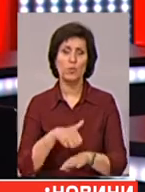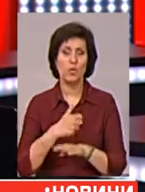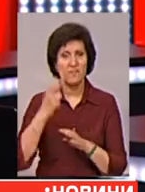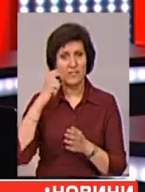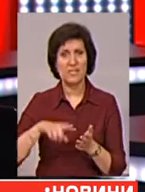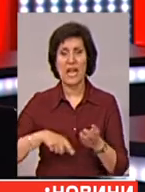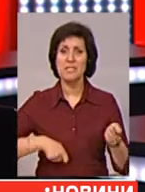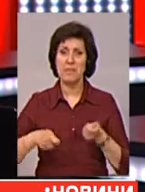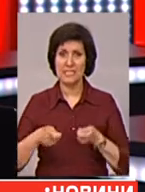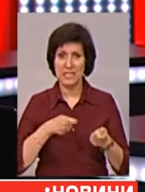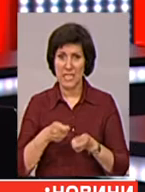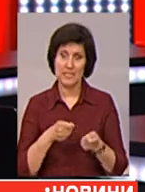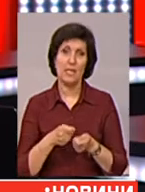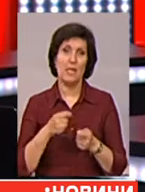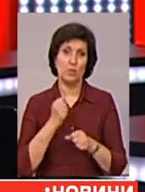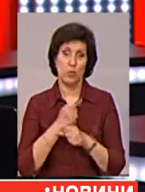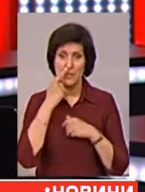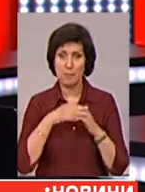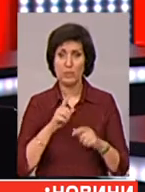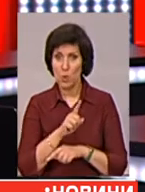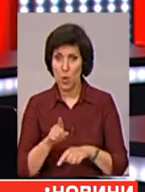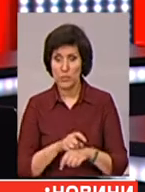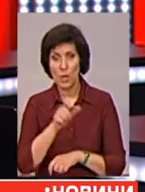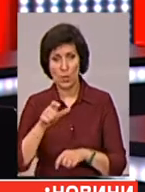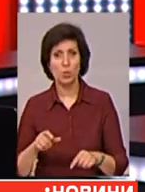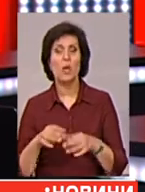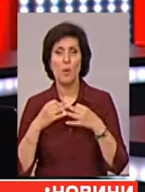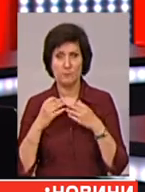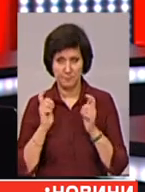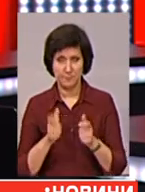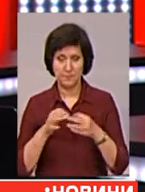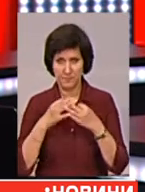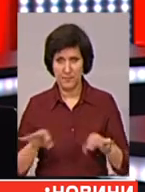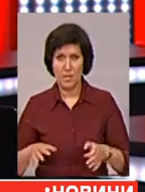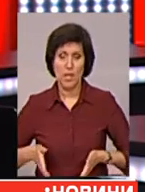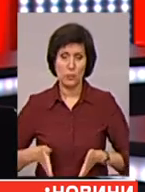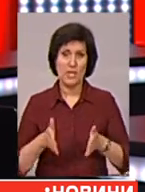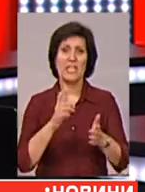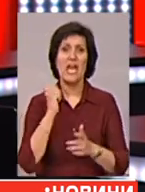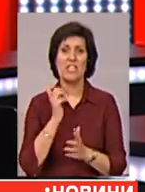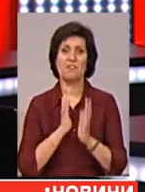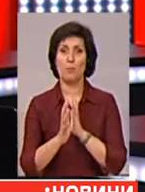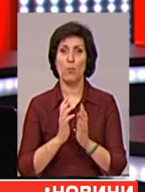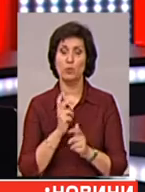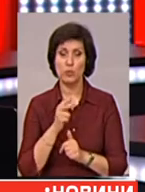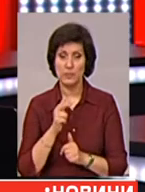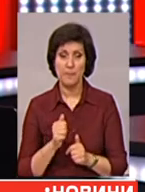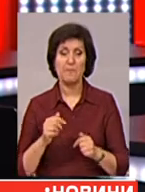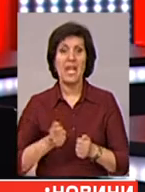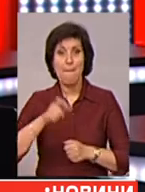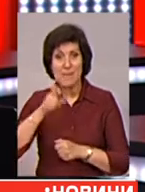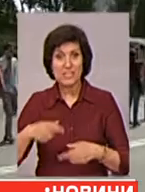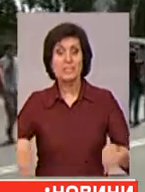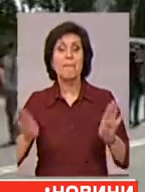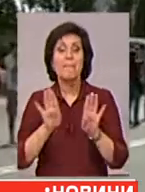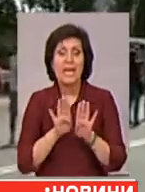Пантілєєв. Зроблять це найближчими годинами. Натомість люди погодилися розблокувати рух транспорту на Харківському шосе. Нагадаю, мешканці кількох новобудов